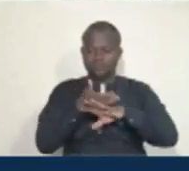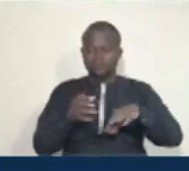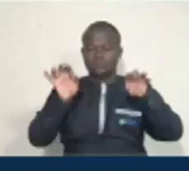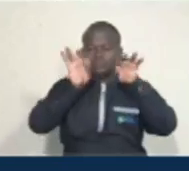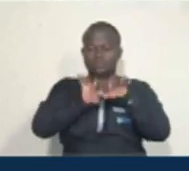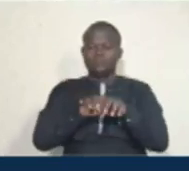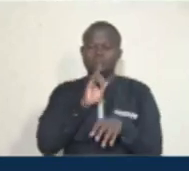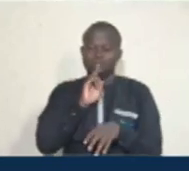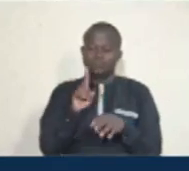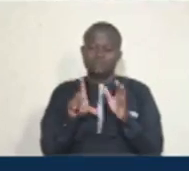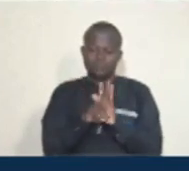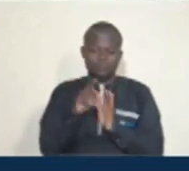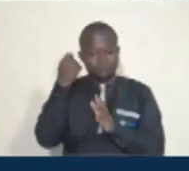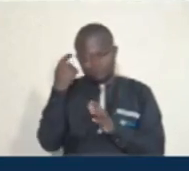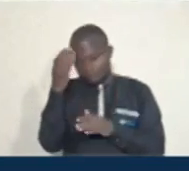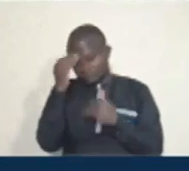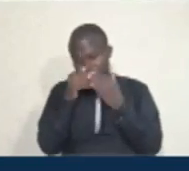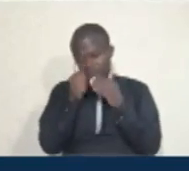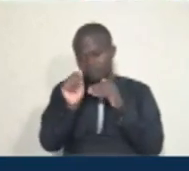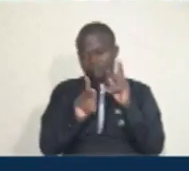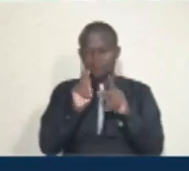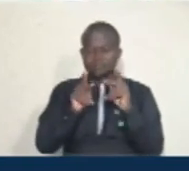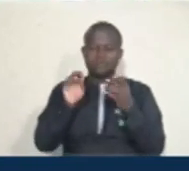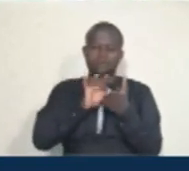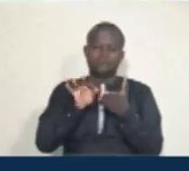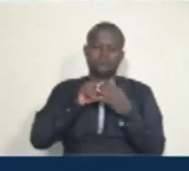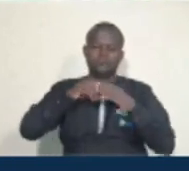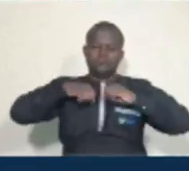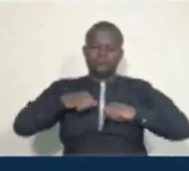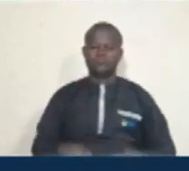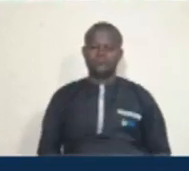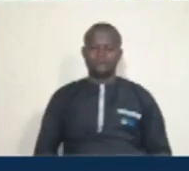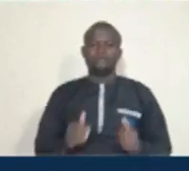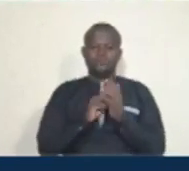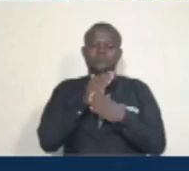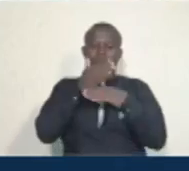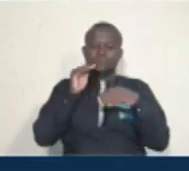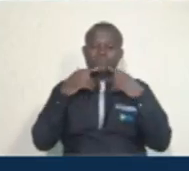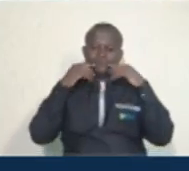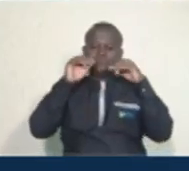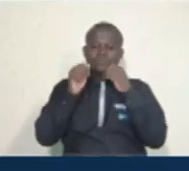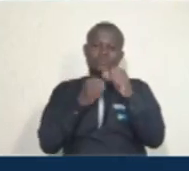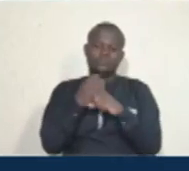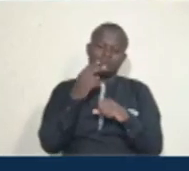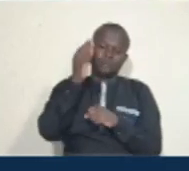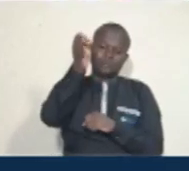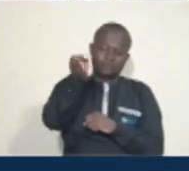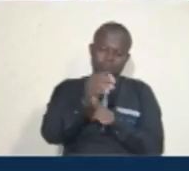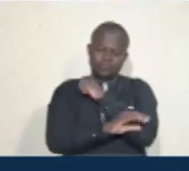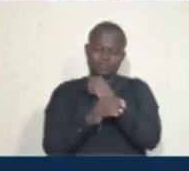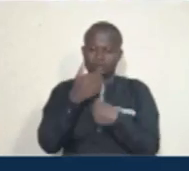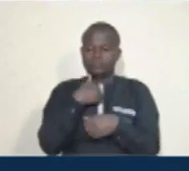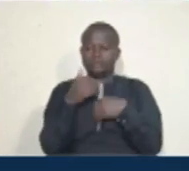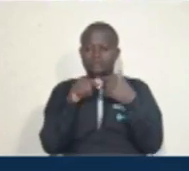amabwiriza yumvikana cyane cyane ko abantu baba barabisinye mu masezerano. Ministri Gatabazi kandi avuga ko mu myaka 2 iri imbere igihugu kizaba